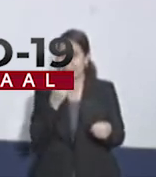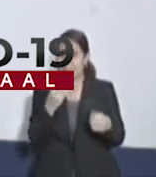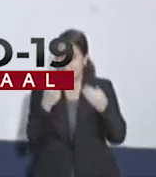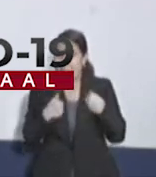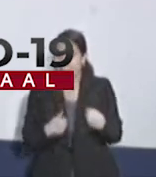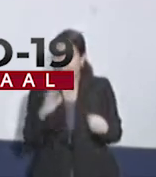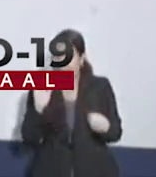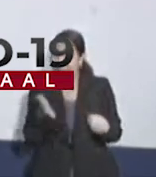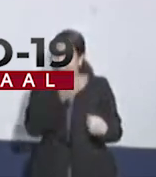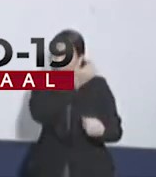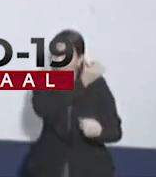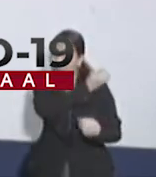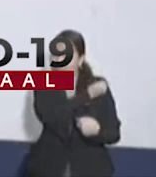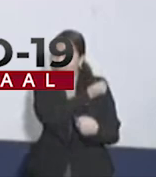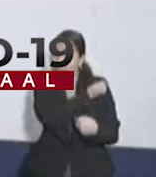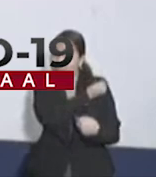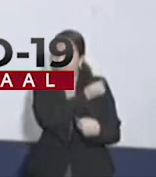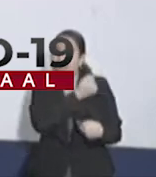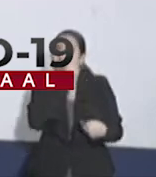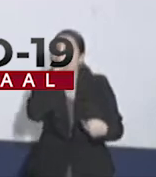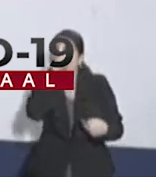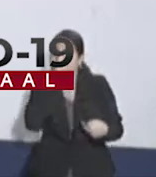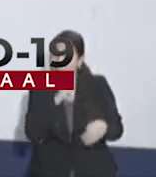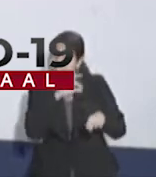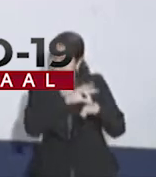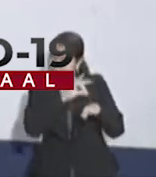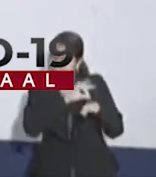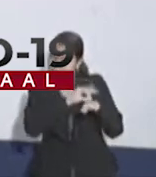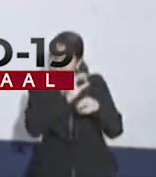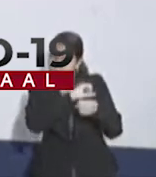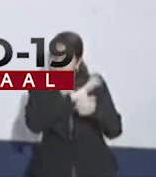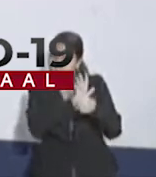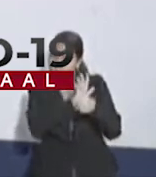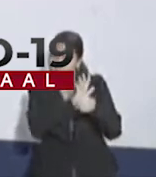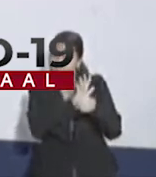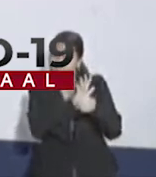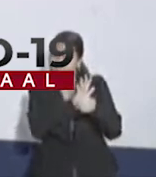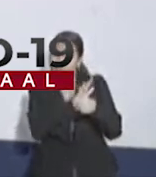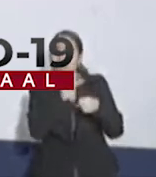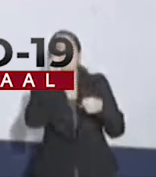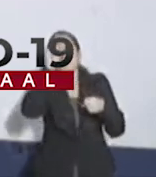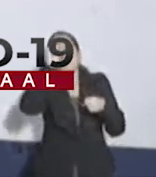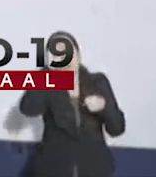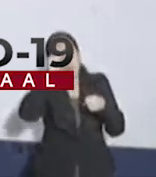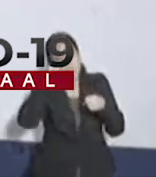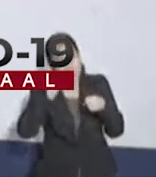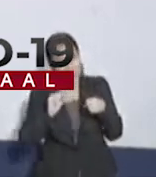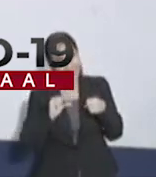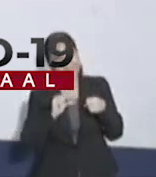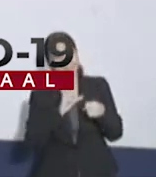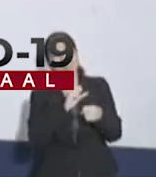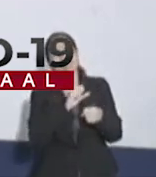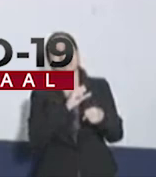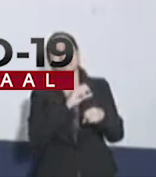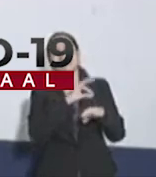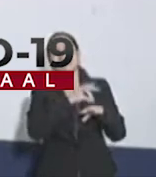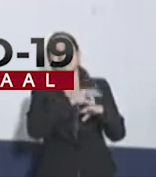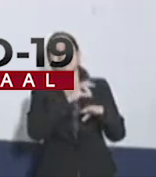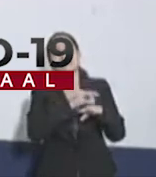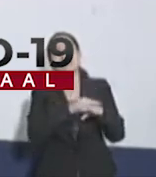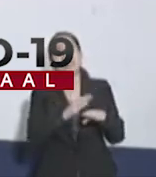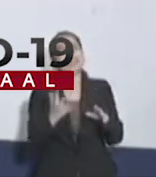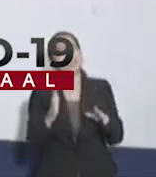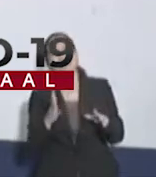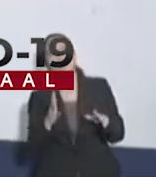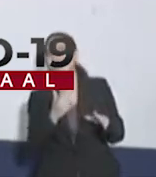gevaccineerden, zo zij ziek worden, minder ziek worden en minder vaak op de IC